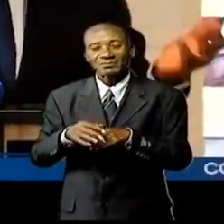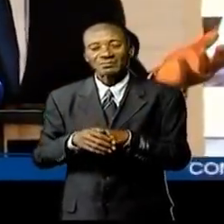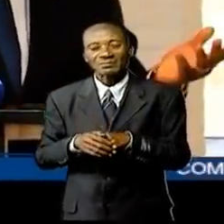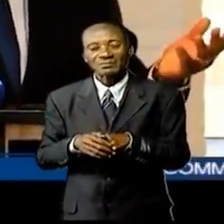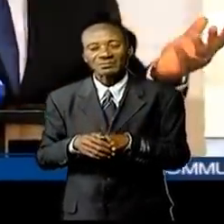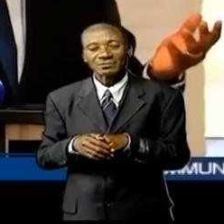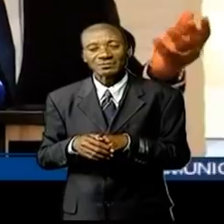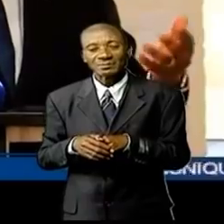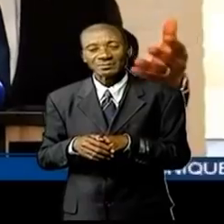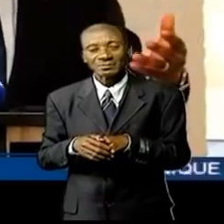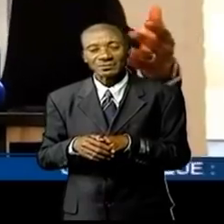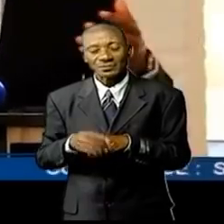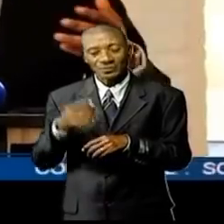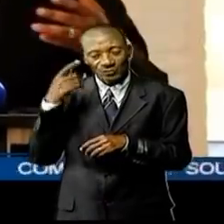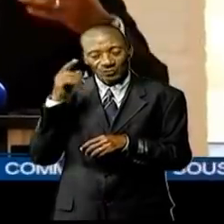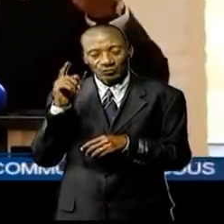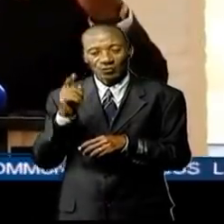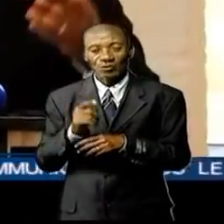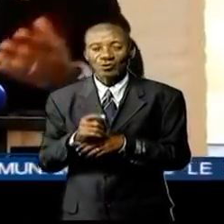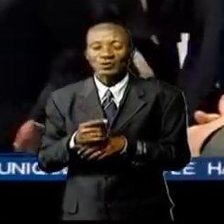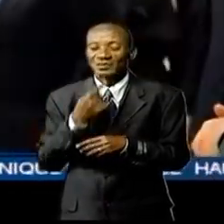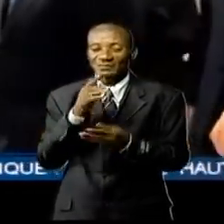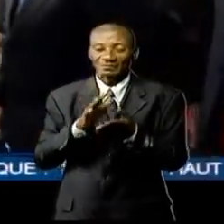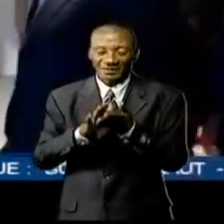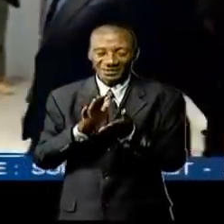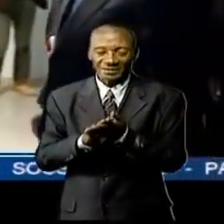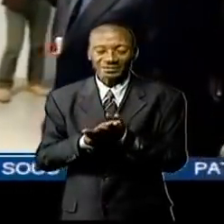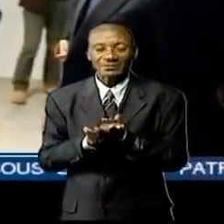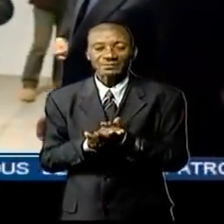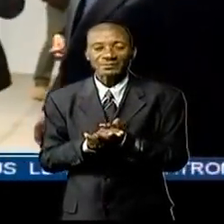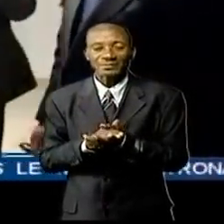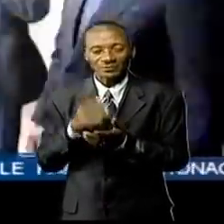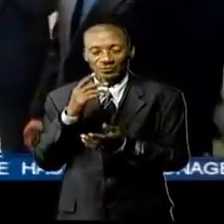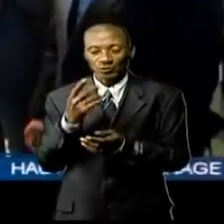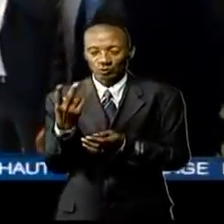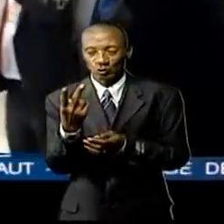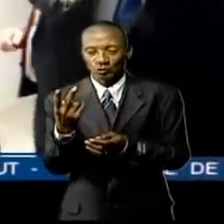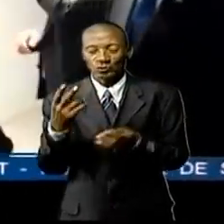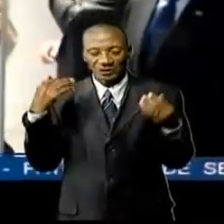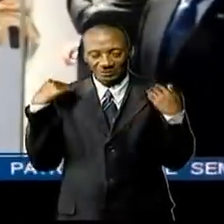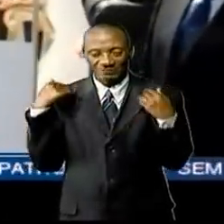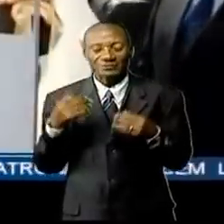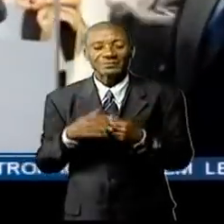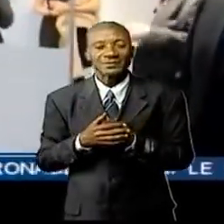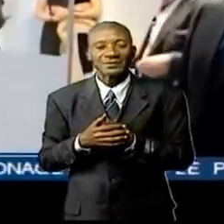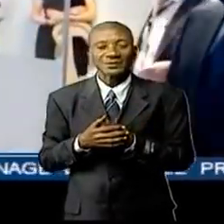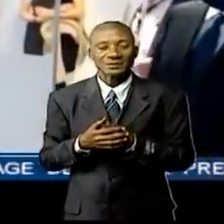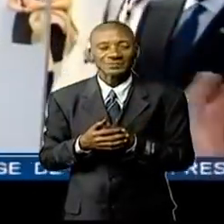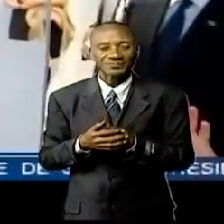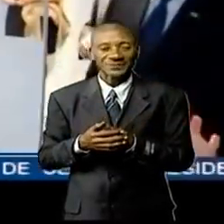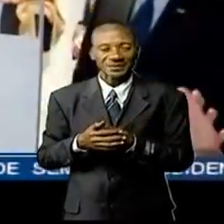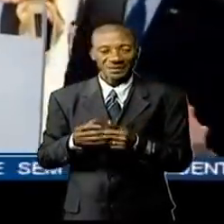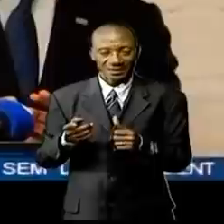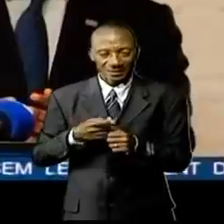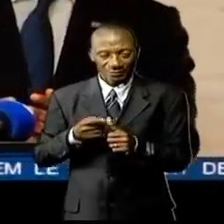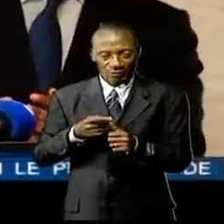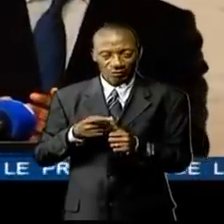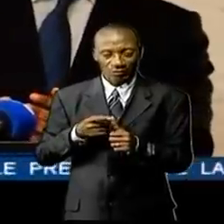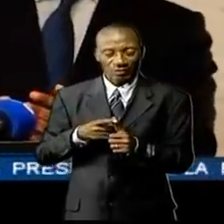faits. D'abord, cette visite que nous avions reçue récemment, parce